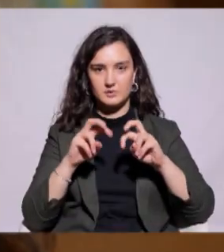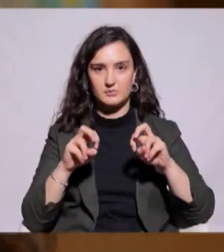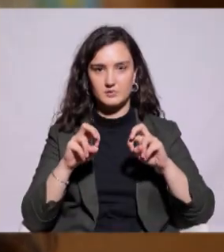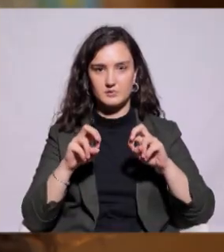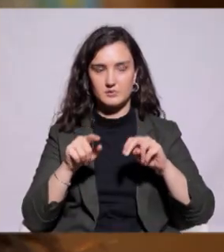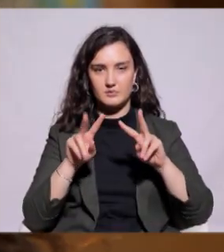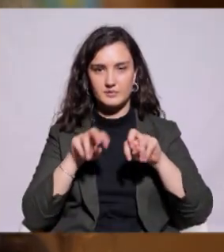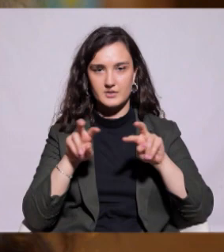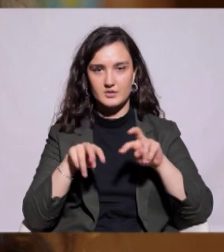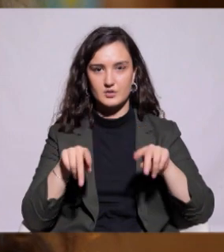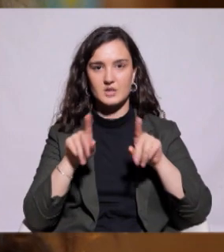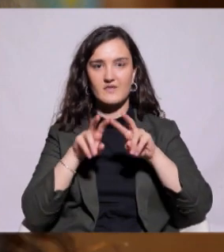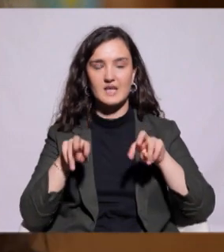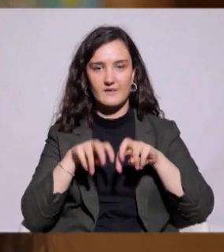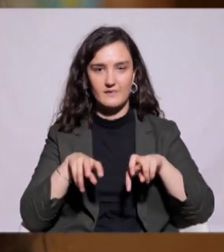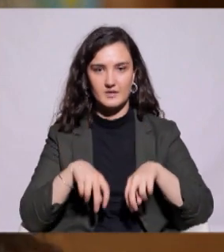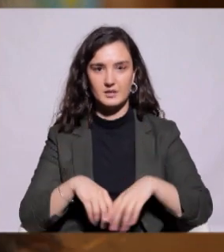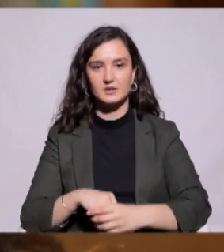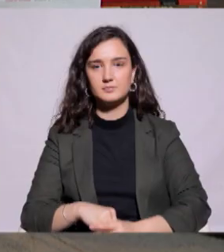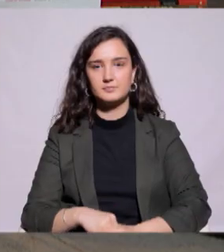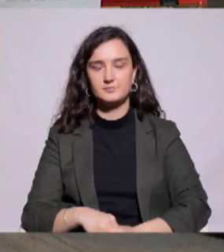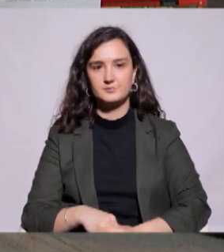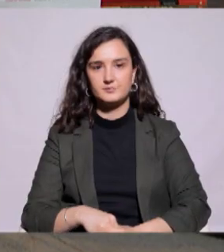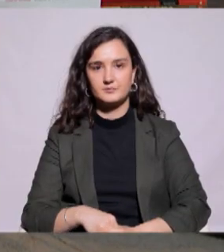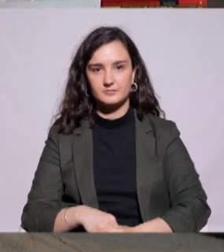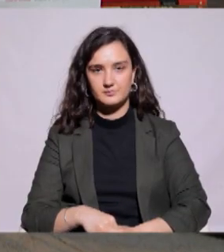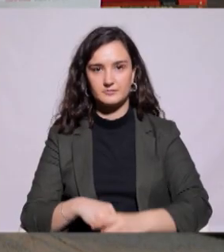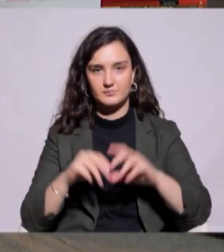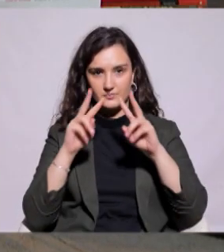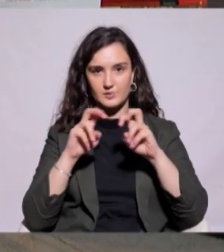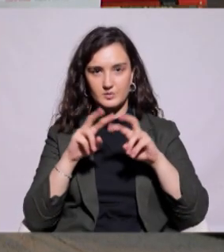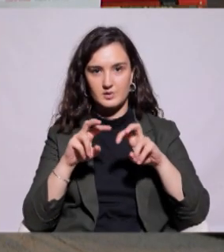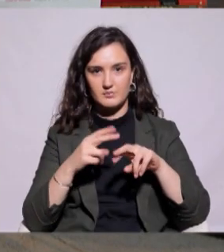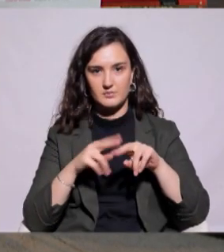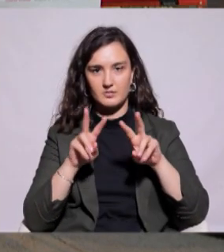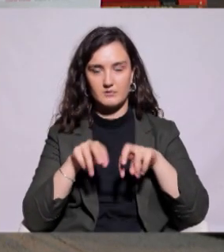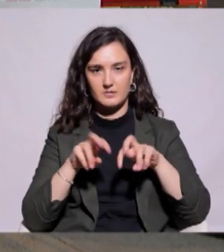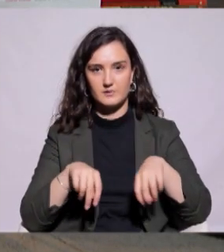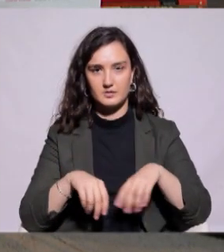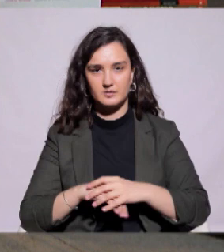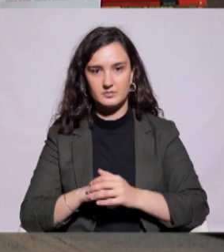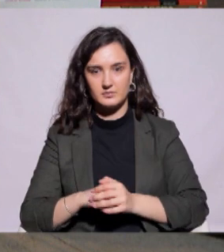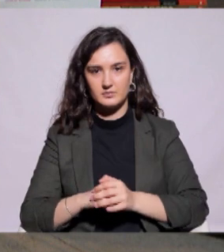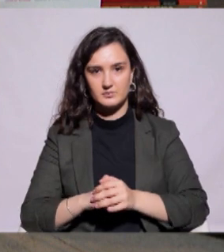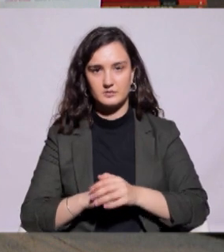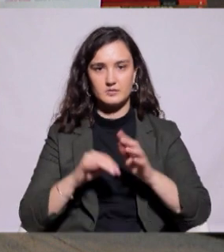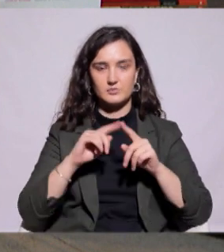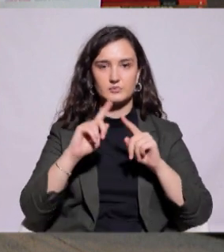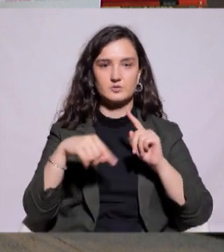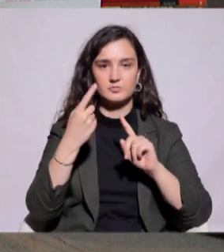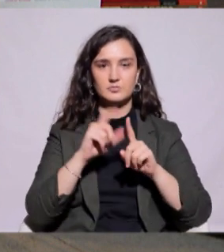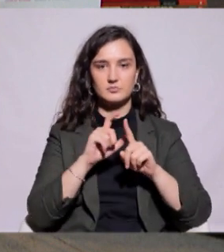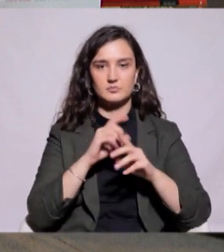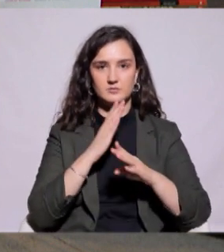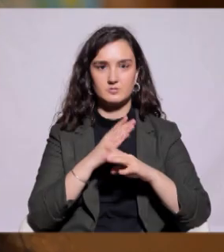კვლევა. Research, კვლევა. Research, კვლევა. Our next word